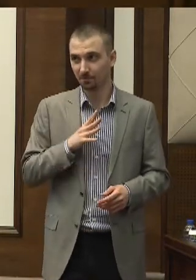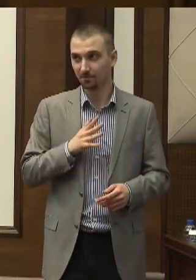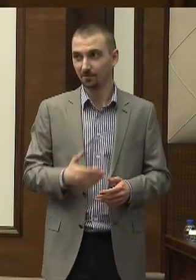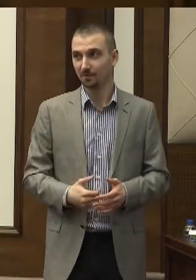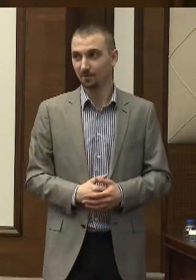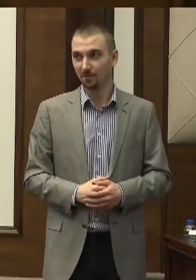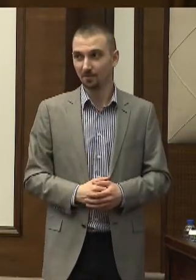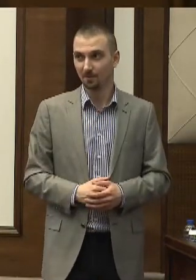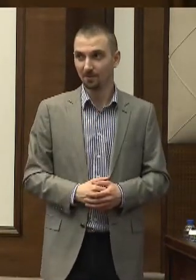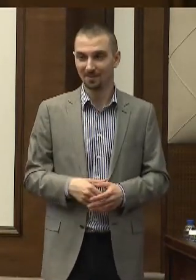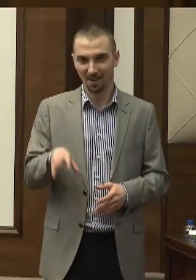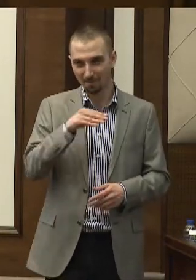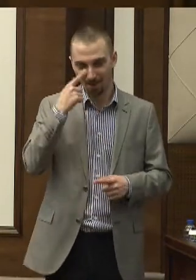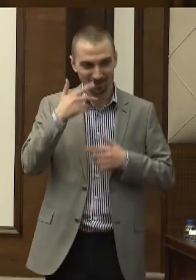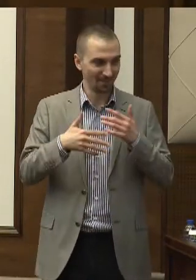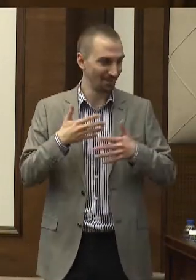Evet.